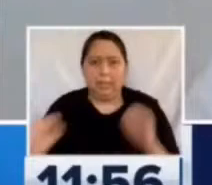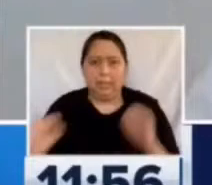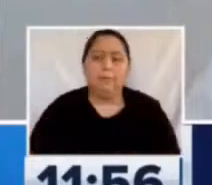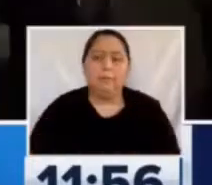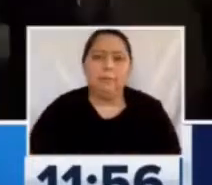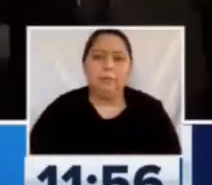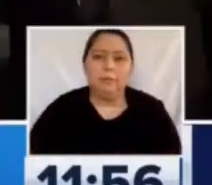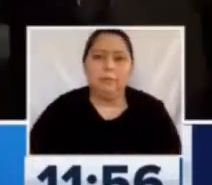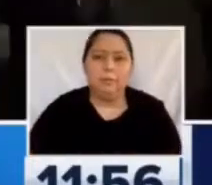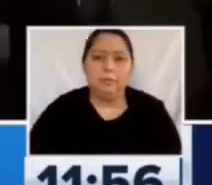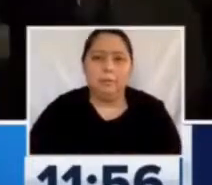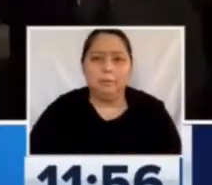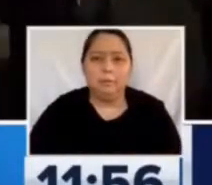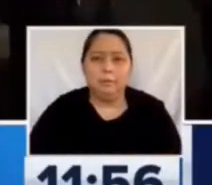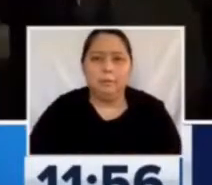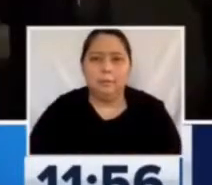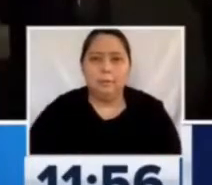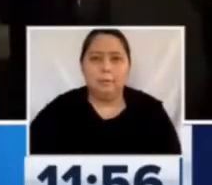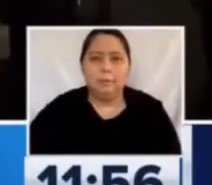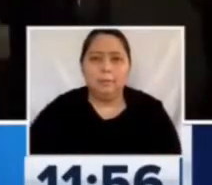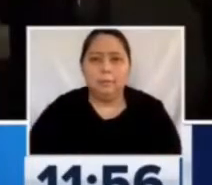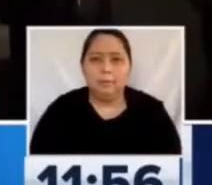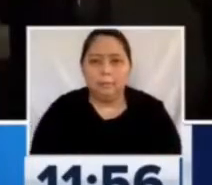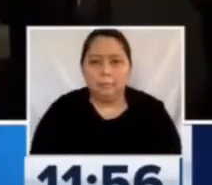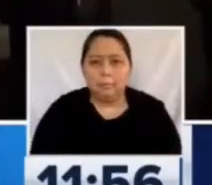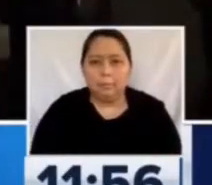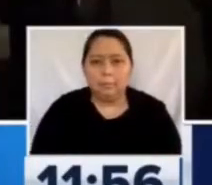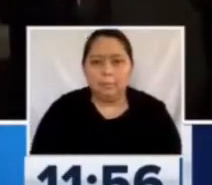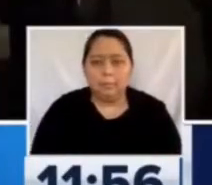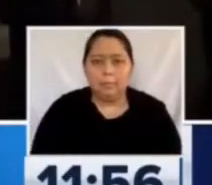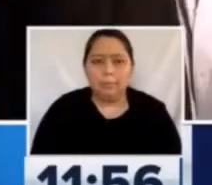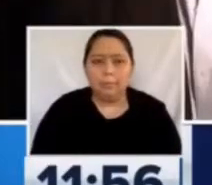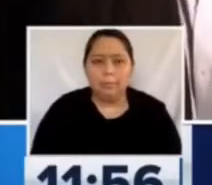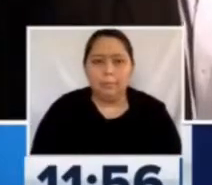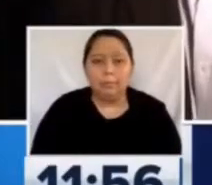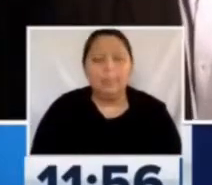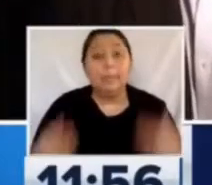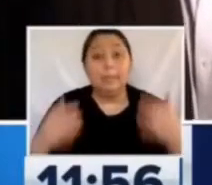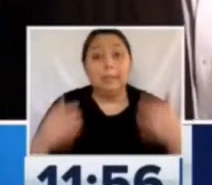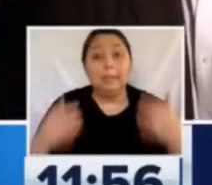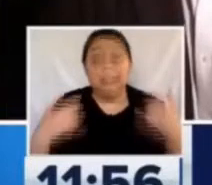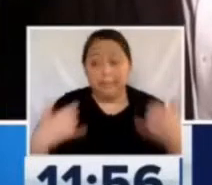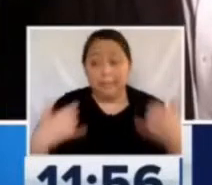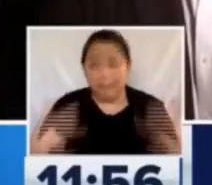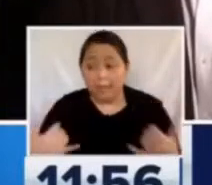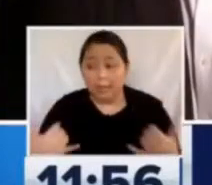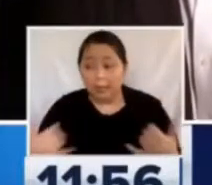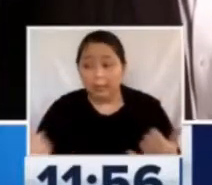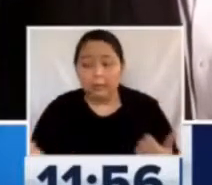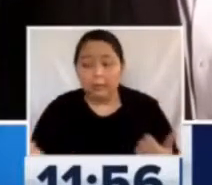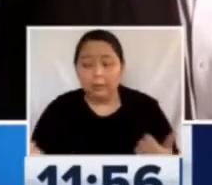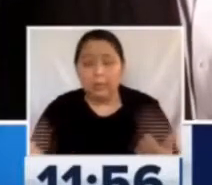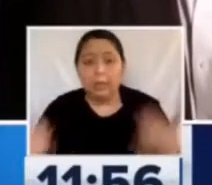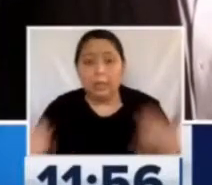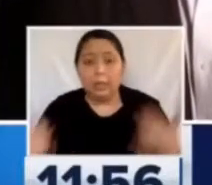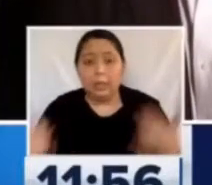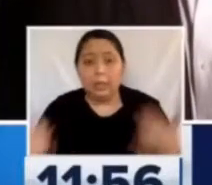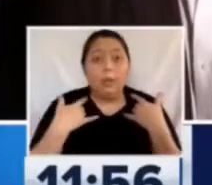Queenie, ano ang inaasahan ninyong tulong mula sa ating pamahalaan ngayong may